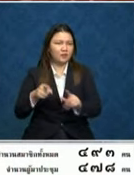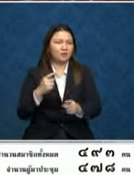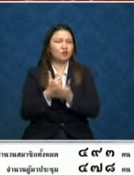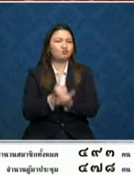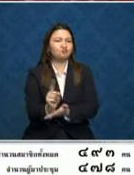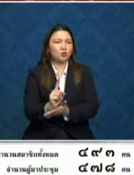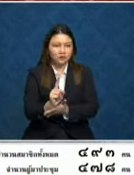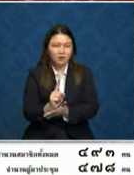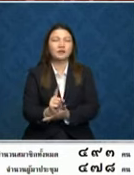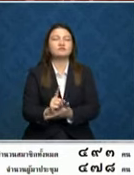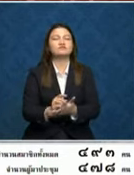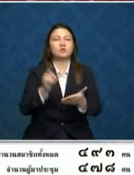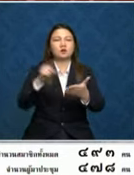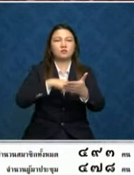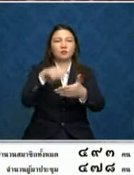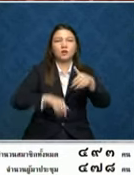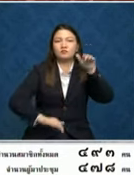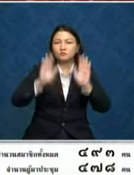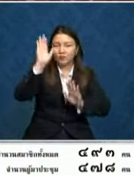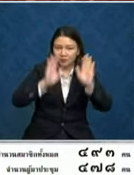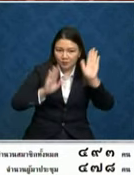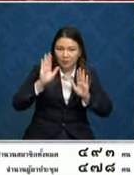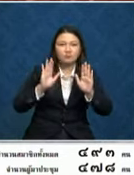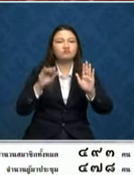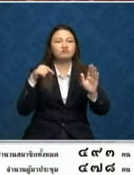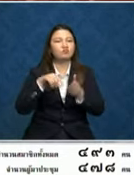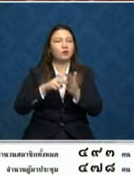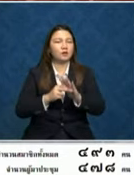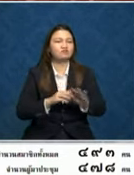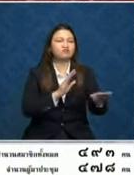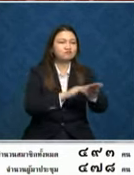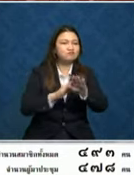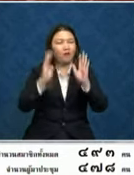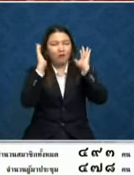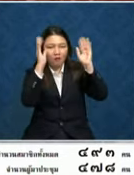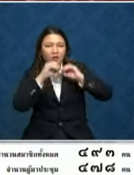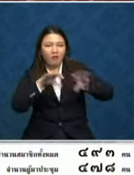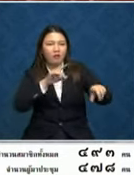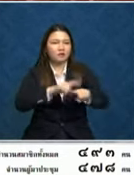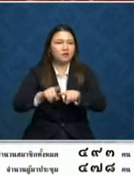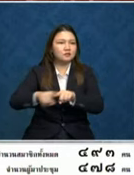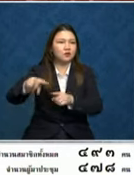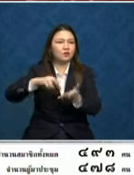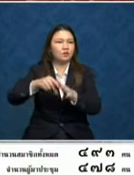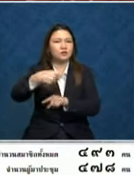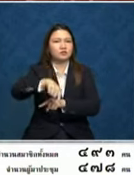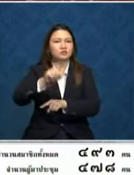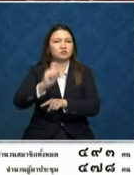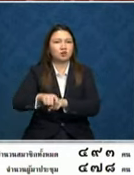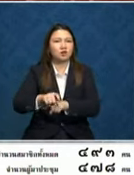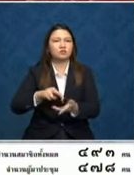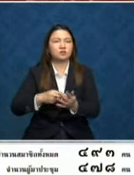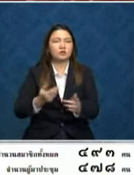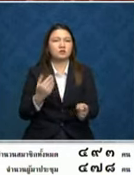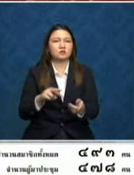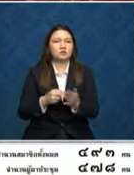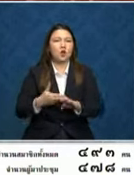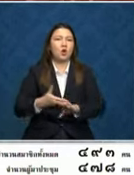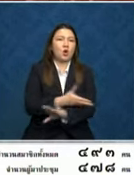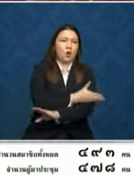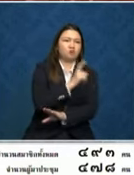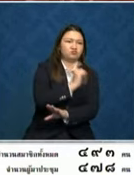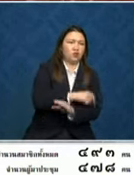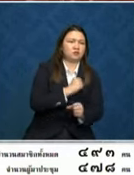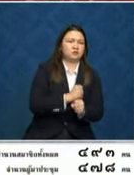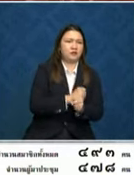รณรงค์เพื่อให้ได้ตำแหน่งเก้าอี้คณะมนตรีสิทธิ์เนี่ยมาได้อย่างไรนะคะเพราะการรณรงค์หาเสียงเนี่ยจริงๆมันควรจะต้องเกิดขึ้นก่อนหน้านี้นะ